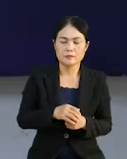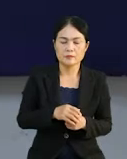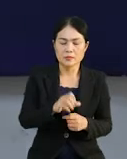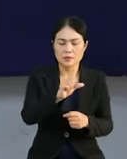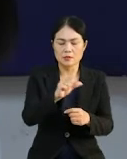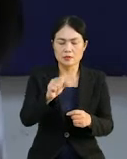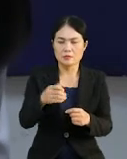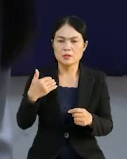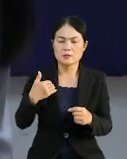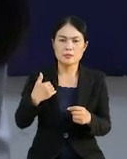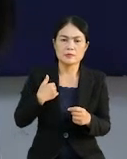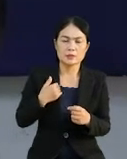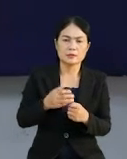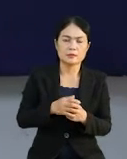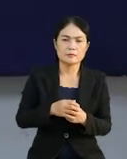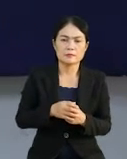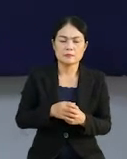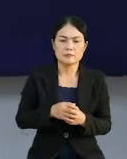tùng mơ miên mán,